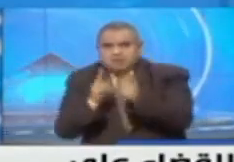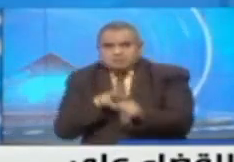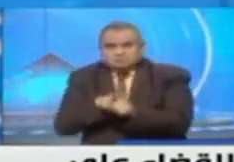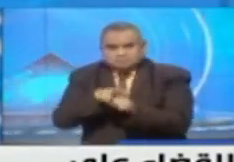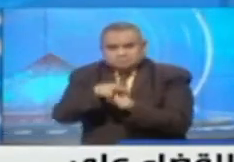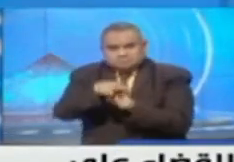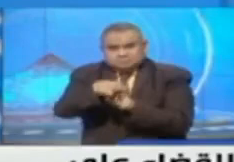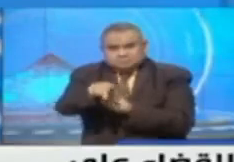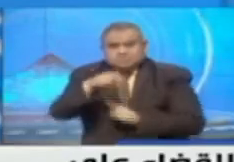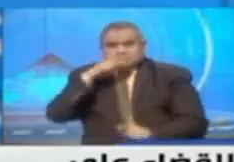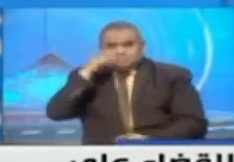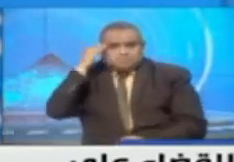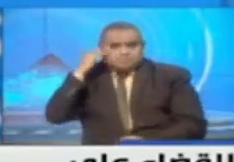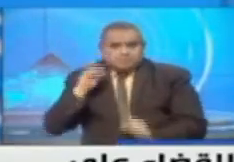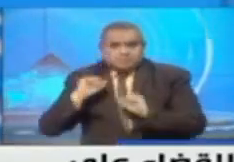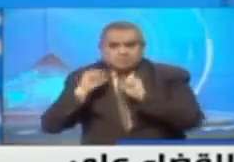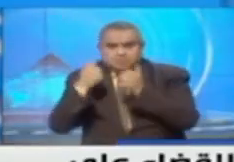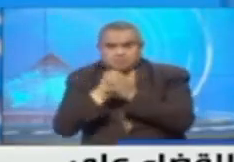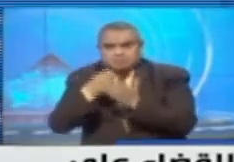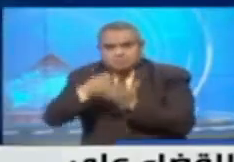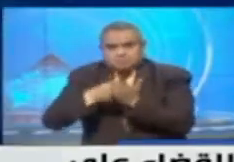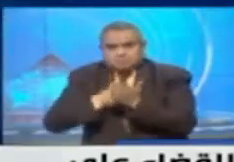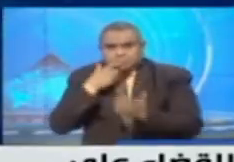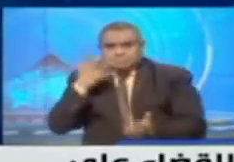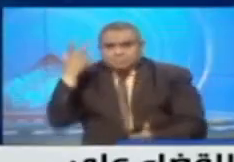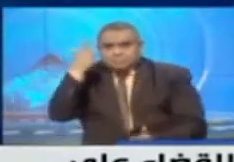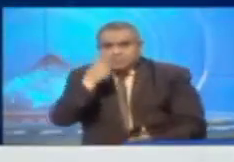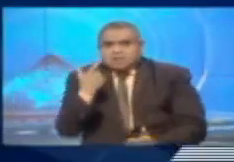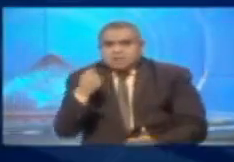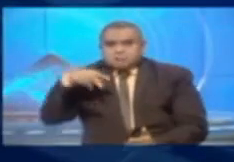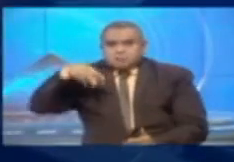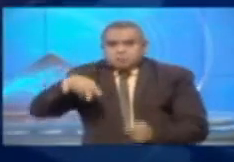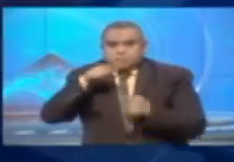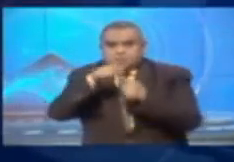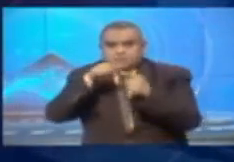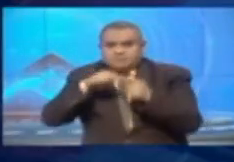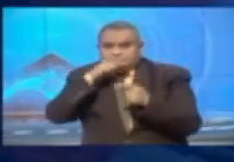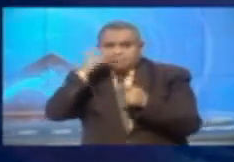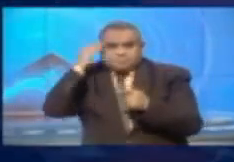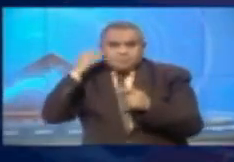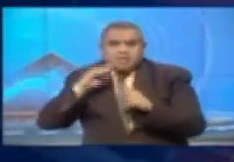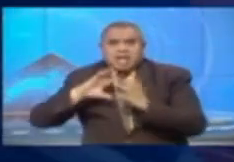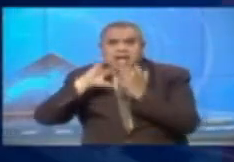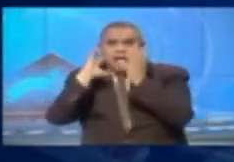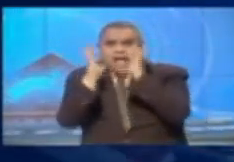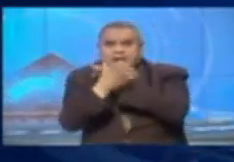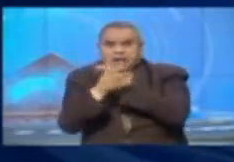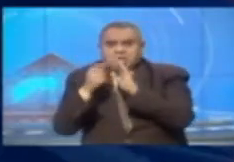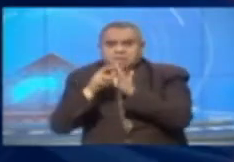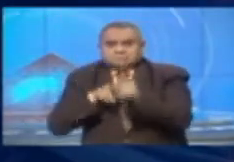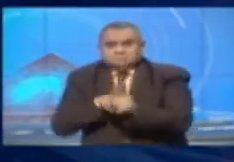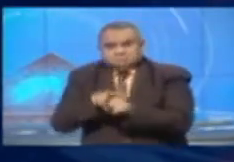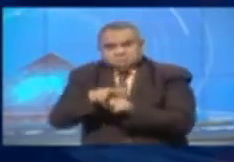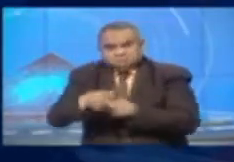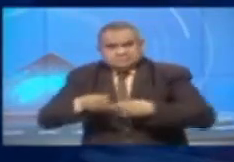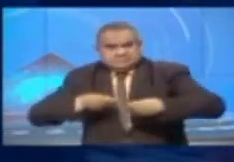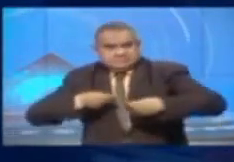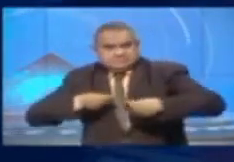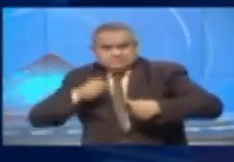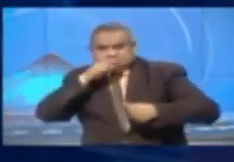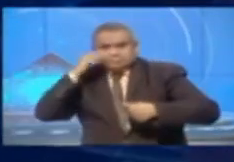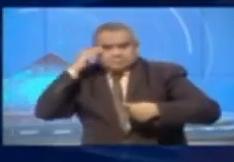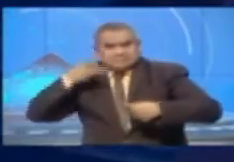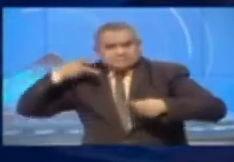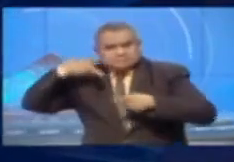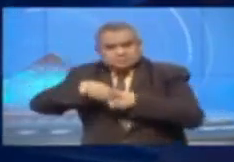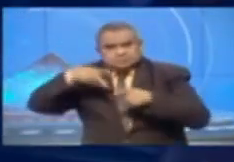ضد المرأة، حيث أبرز التقرير أن 85% من النساء حول العالم تعرضن للعنف الرقمي والإساءة